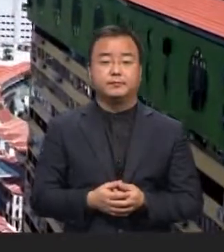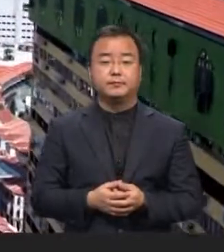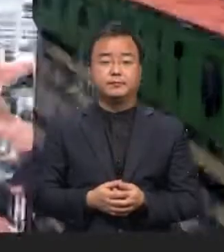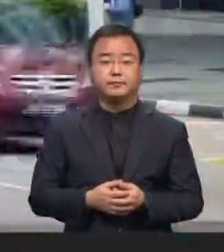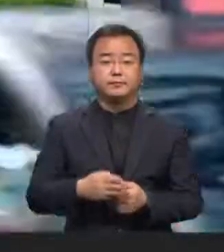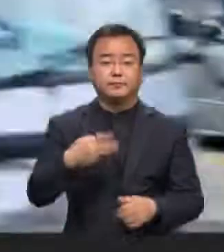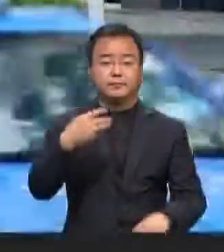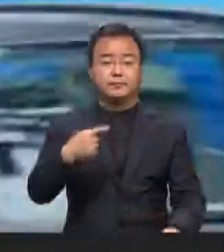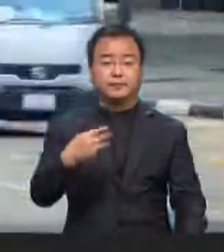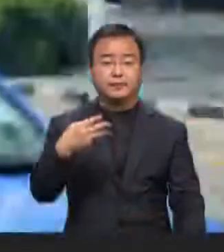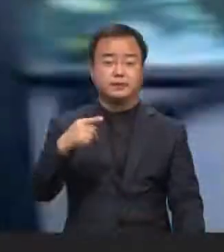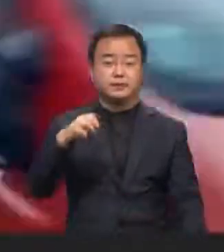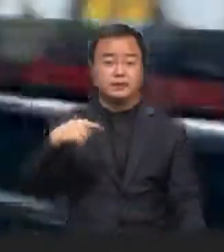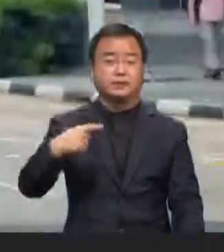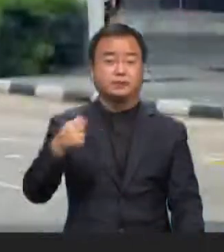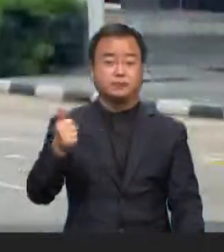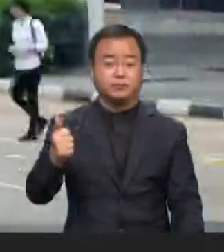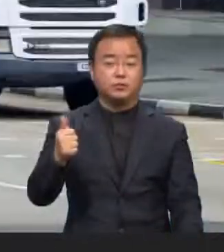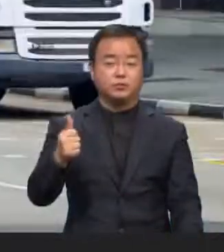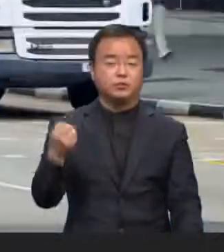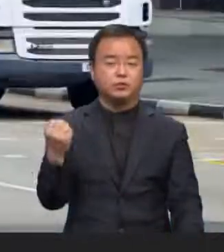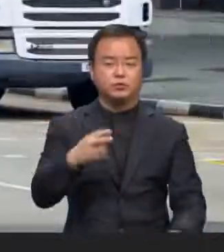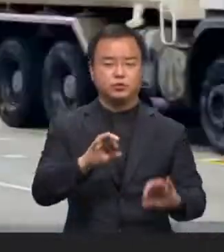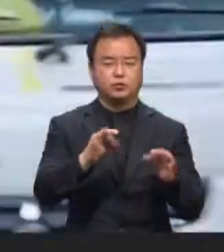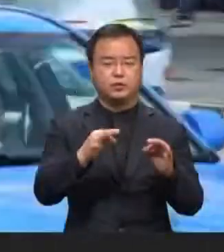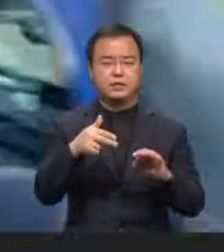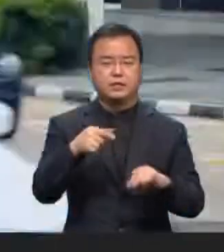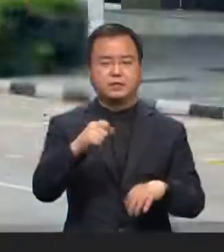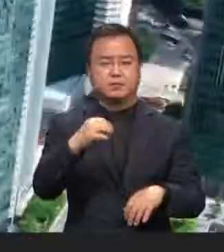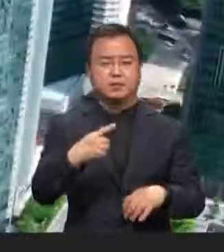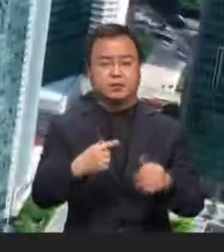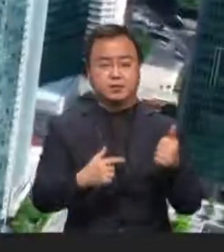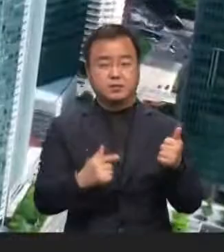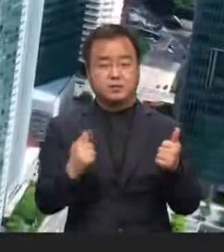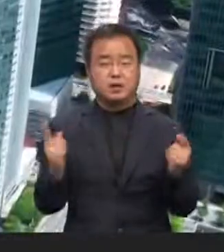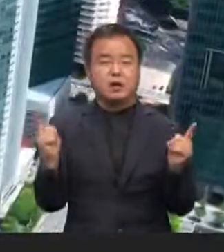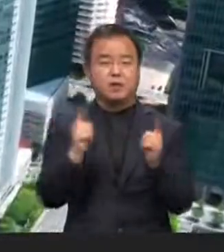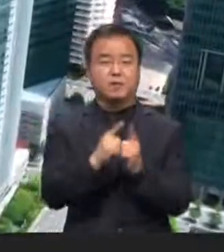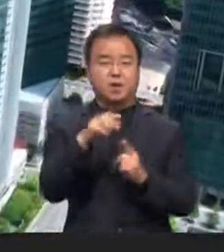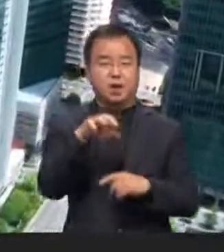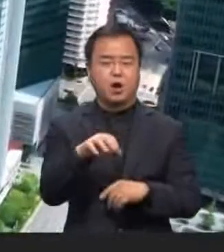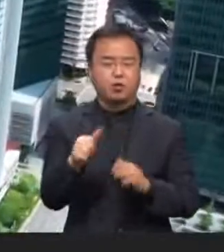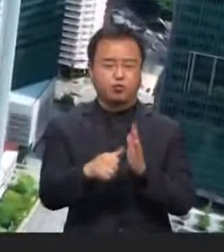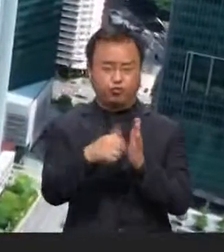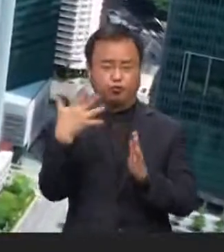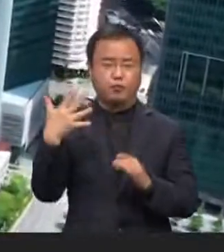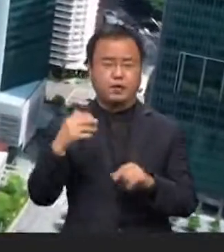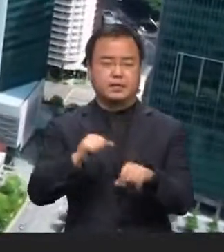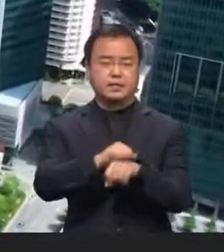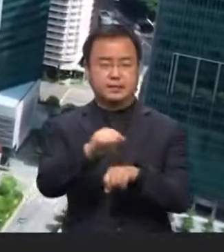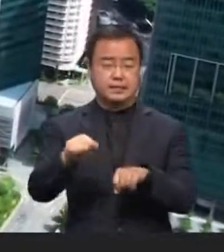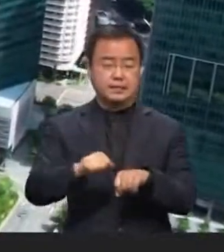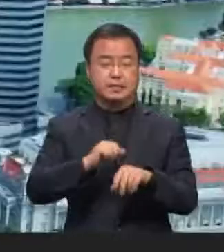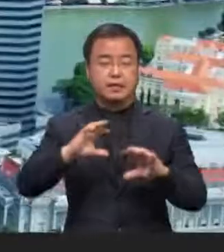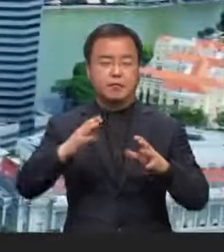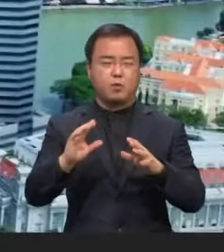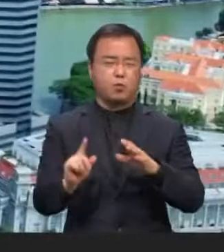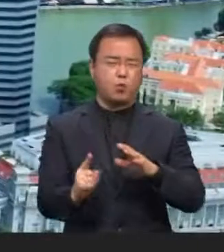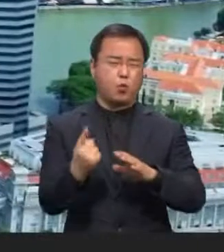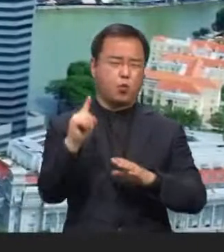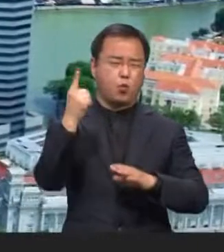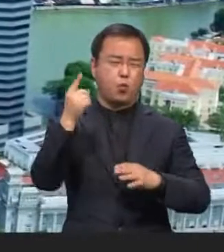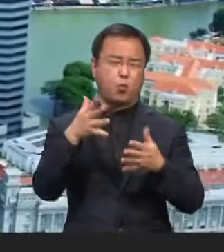트럼프 대통령과 김정은 위원장의 정상회담으로 익숙해진 나라, 싱가포르. 고층 아파트들이 늘어선 모습이